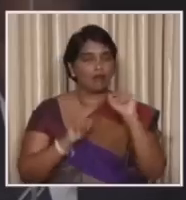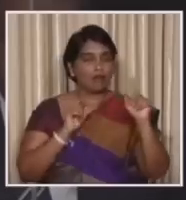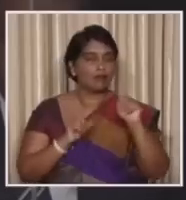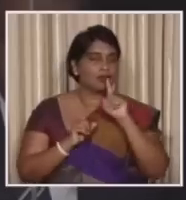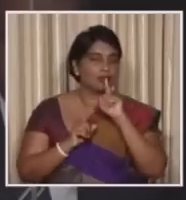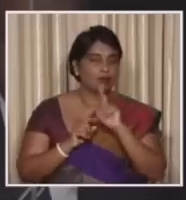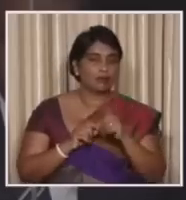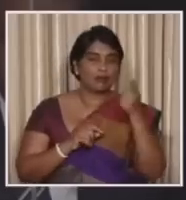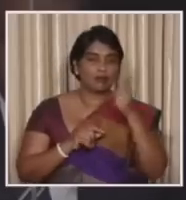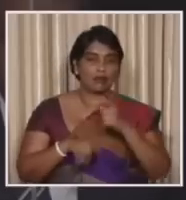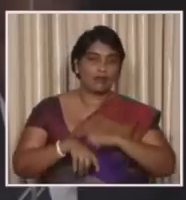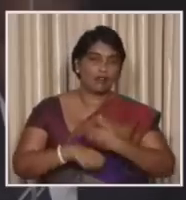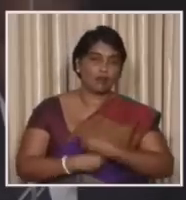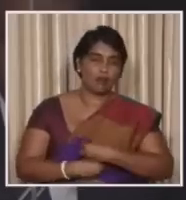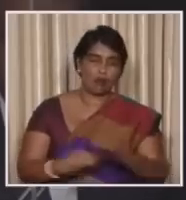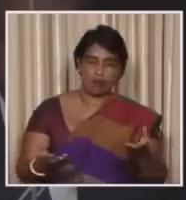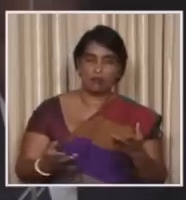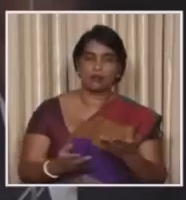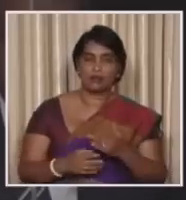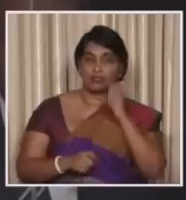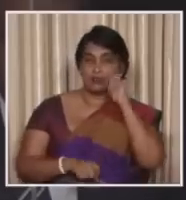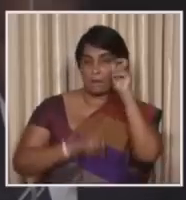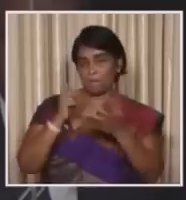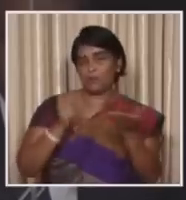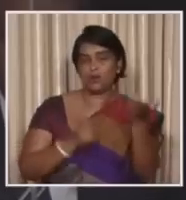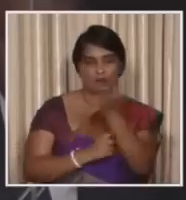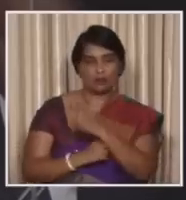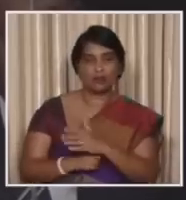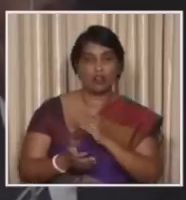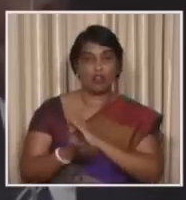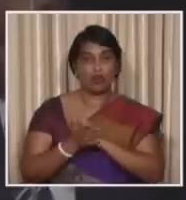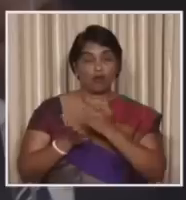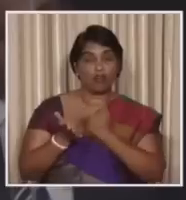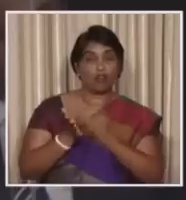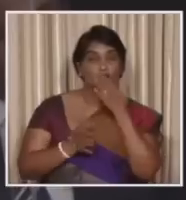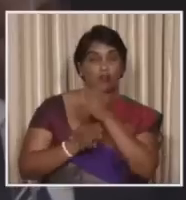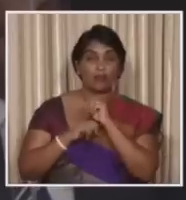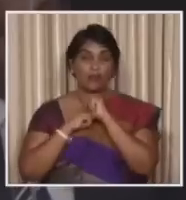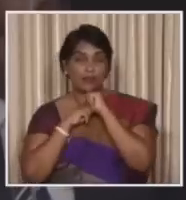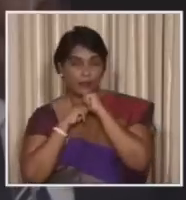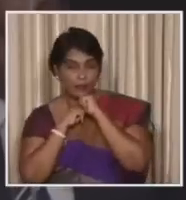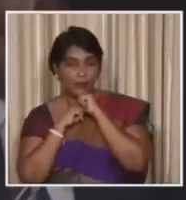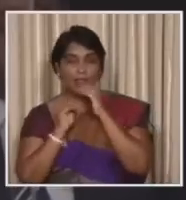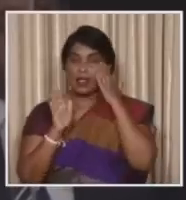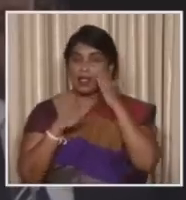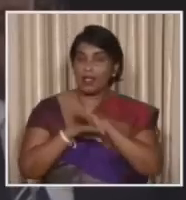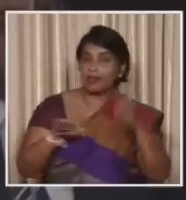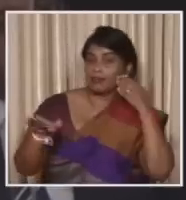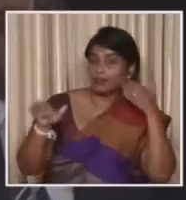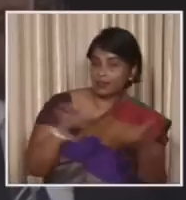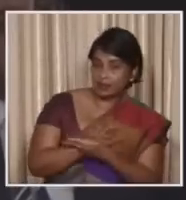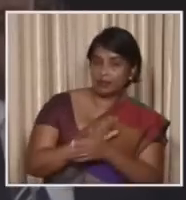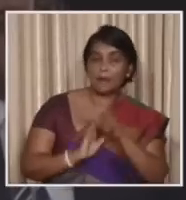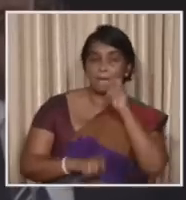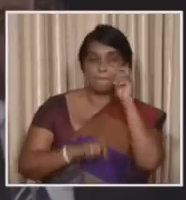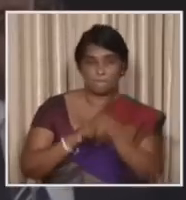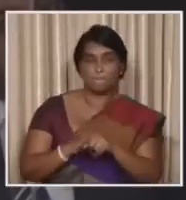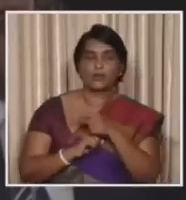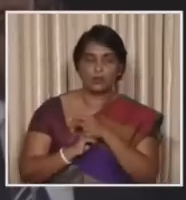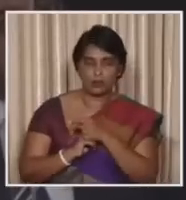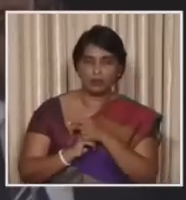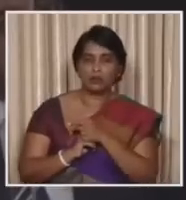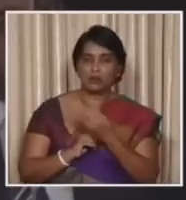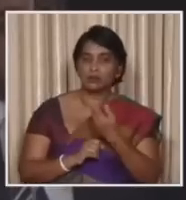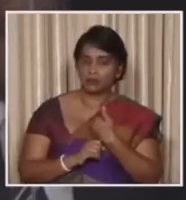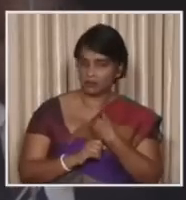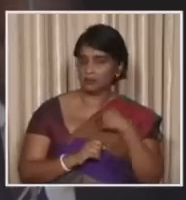මෙතන ඇවිල්ලා ඔබතුමායි කාලය කන්න පටන් ගන්න සමහර මිනිස්සු හෝටල් වල කාබර වලටලා හැංගිලා ඉඳලා ඇඳට රින්ගන් හිටව මිනිස්සු ඒක අහන්දා